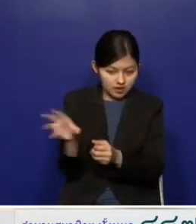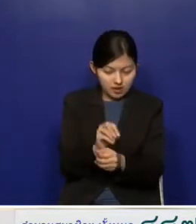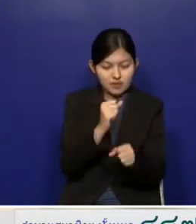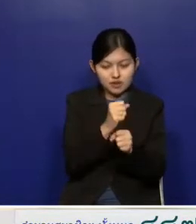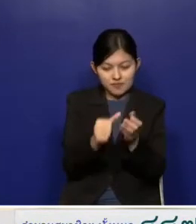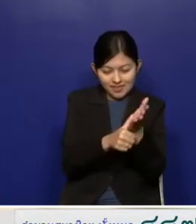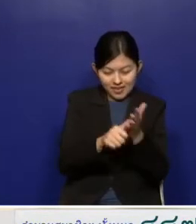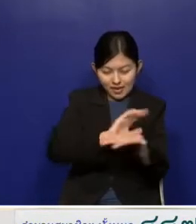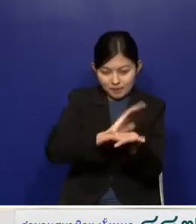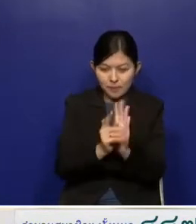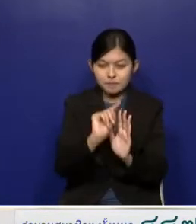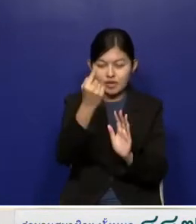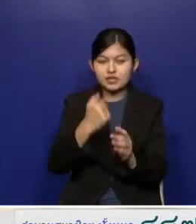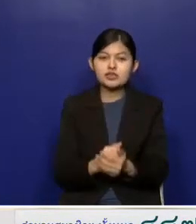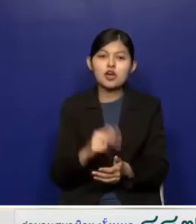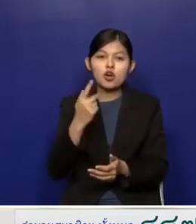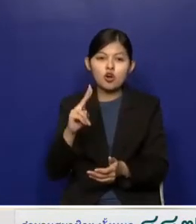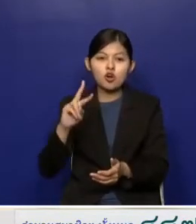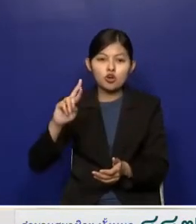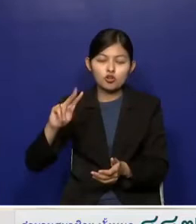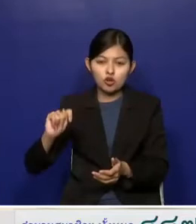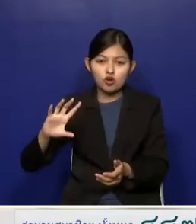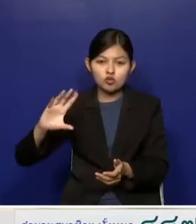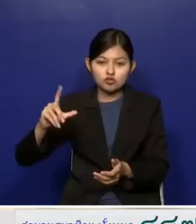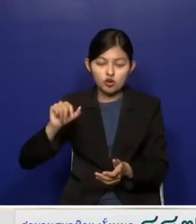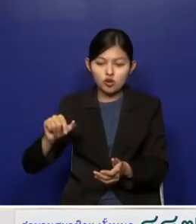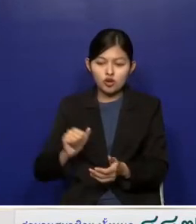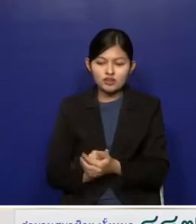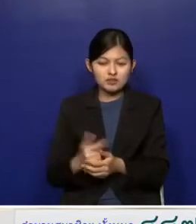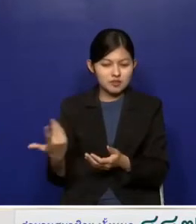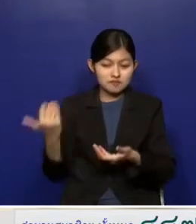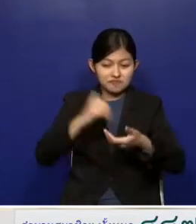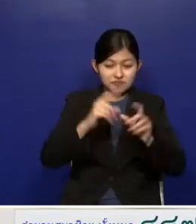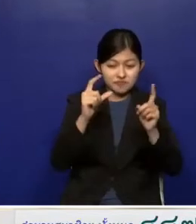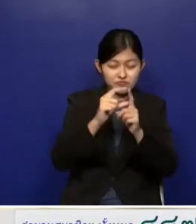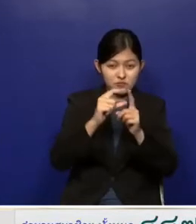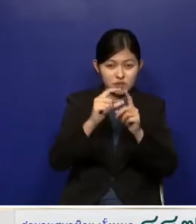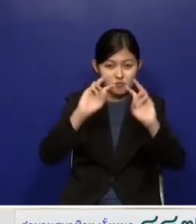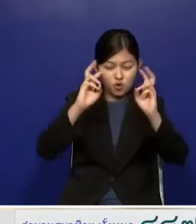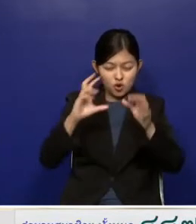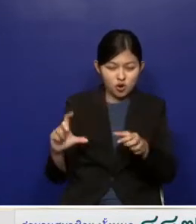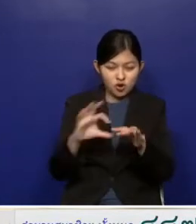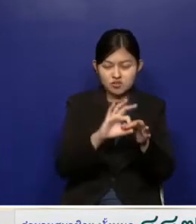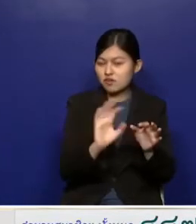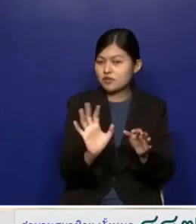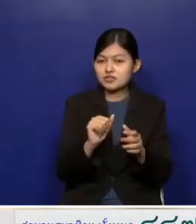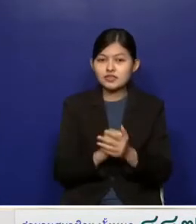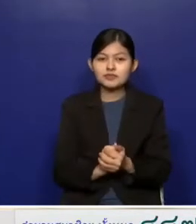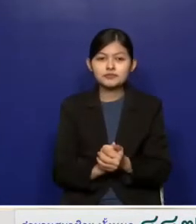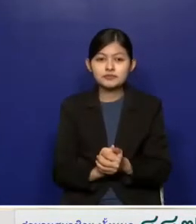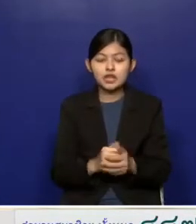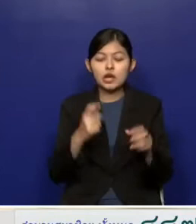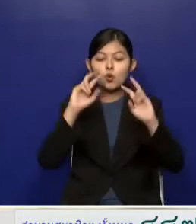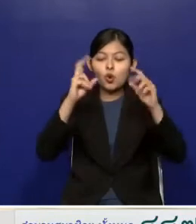คอชอช่างไม่ใช่เปประเด็เดี่วกัประเด็นนี้นะครับซึต้องมีการป aide ในเรื่องอนๆ ก็เชนเดยวกันนะครั